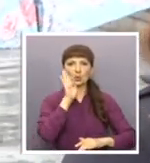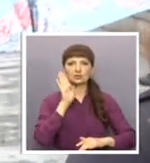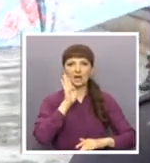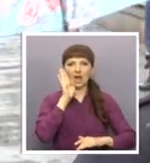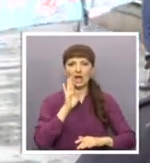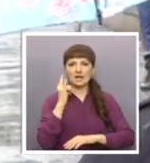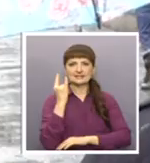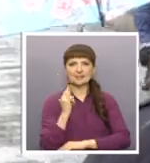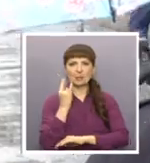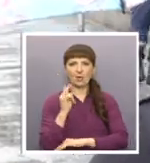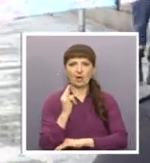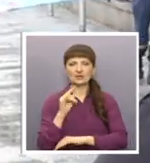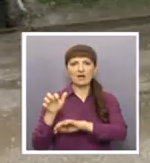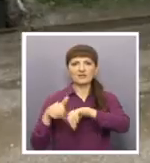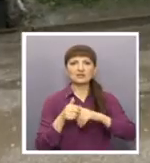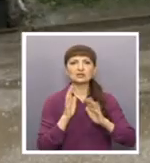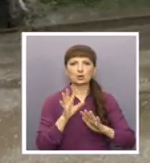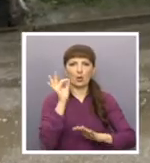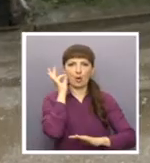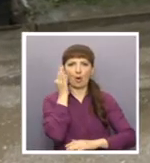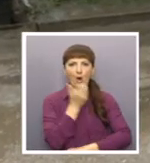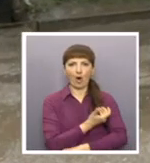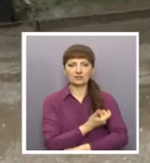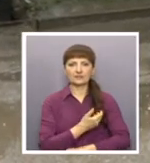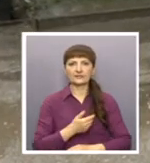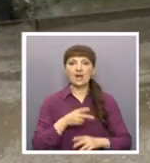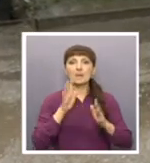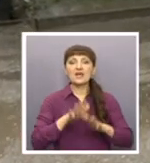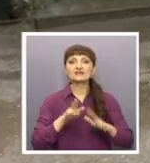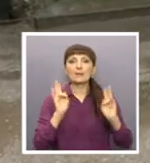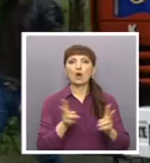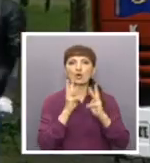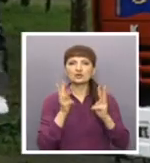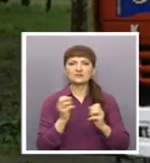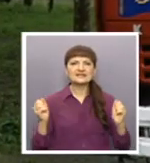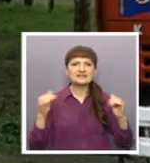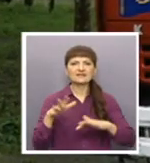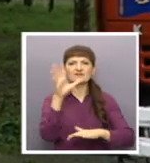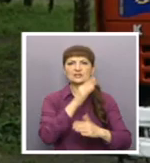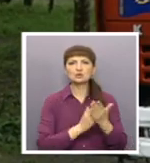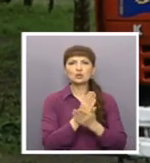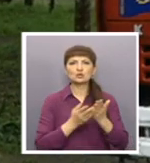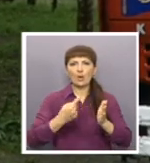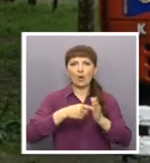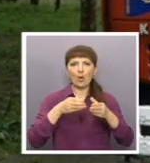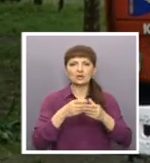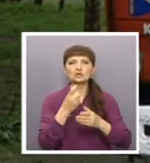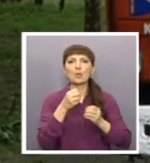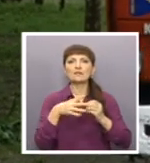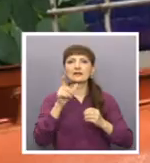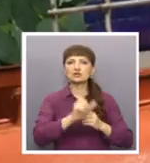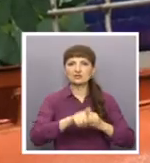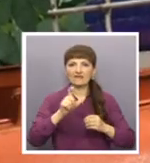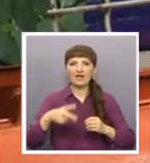с ребенком, вынесли только кота. На место происшествия в тот момент были стянуты все экстренные службы города. 115 человек